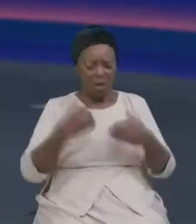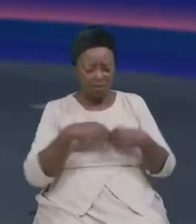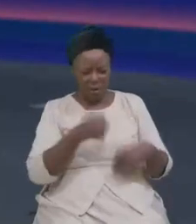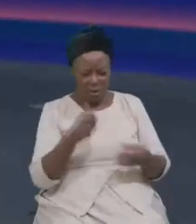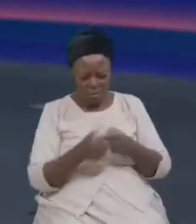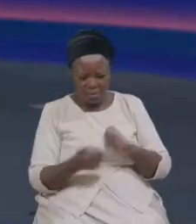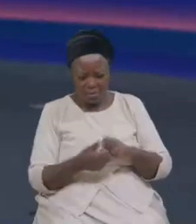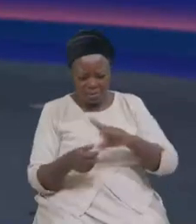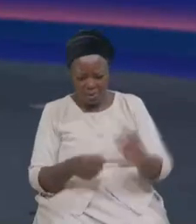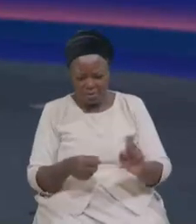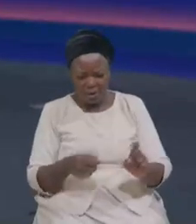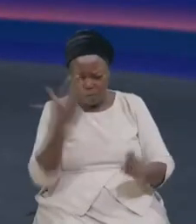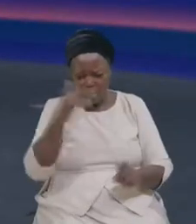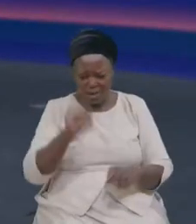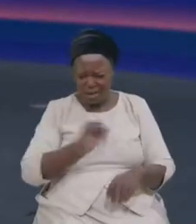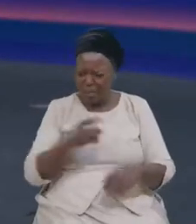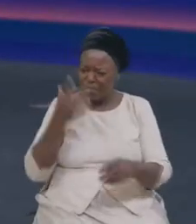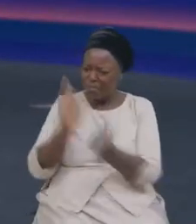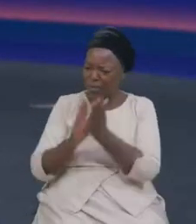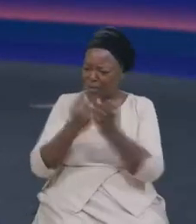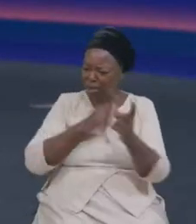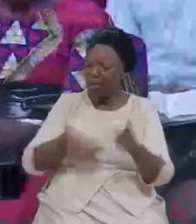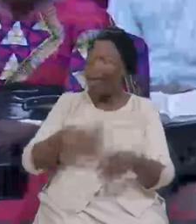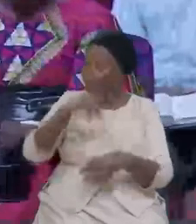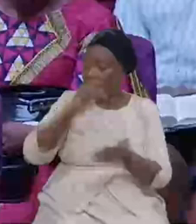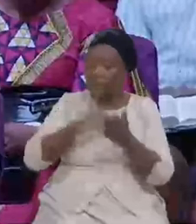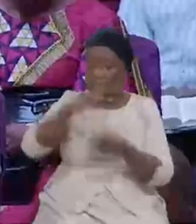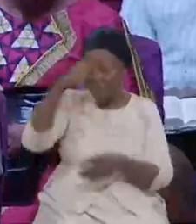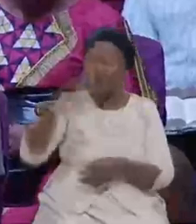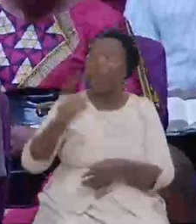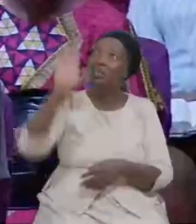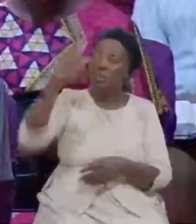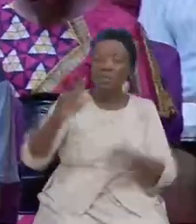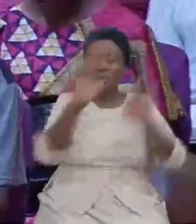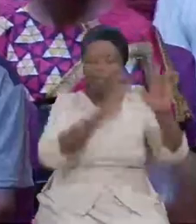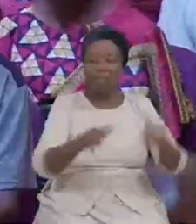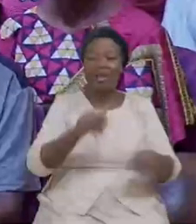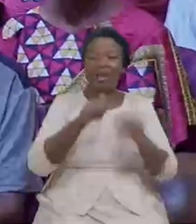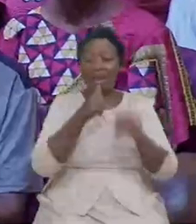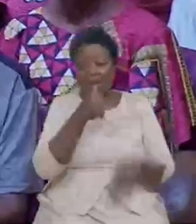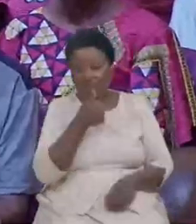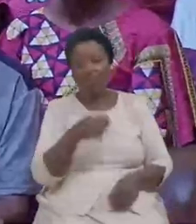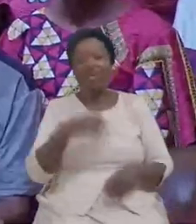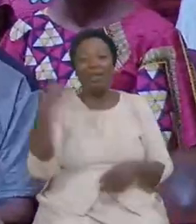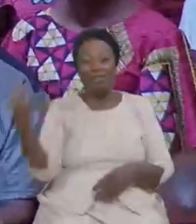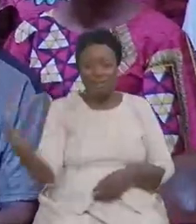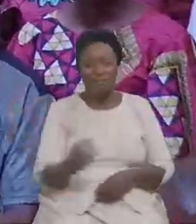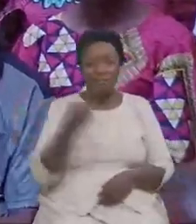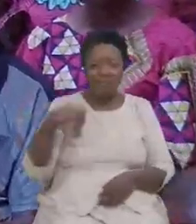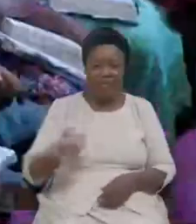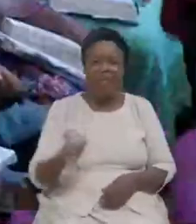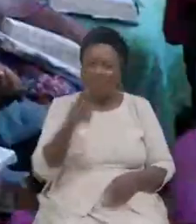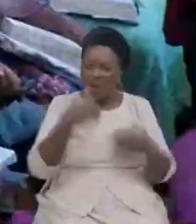Dieu. Sa miséricorde dure à l'Éternel. Est-ce qu'il y a un défi? Louer l'Éternel, car sa miséricorde dure